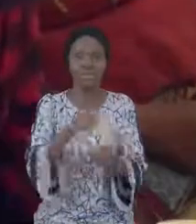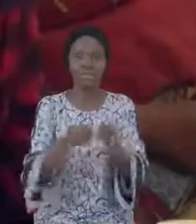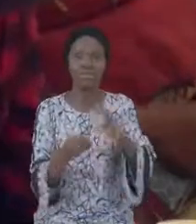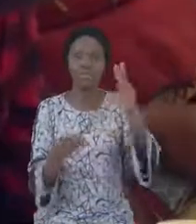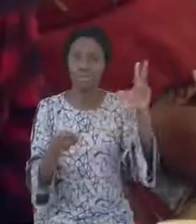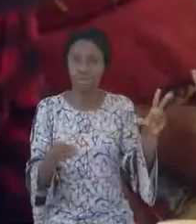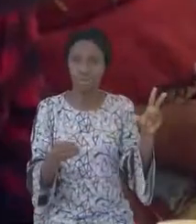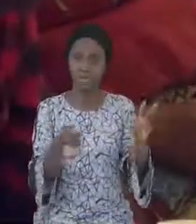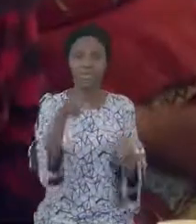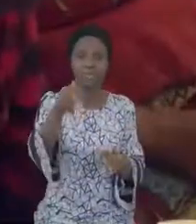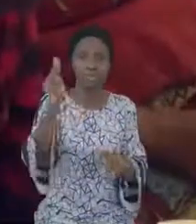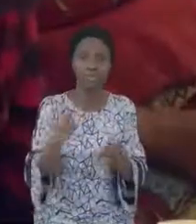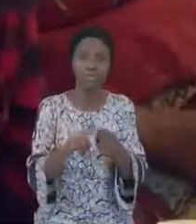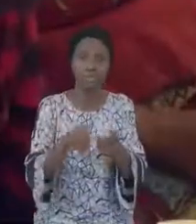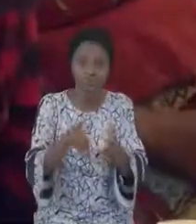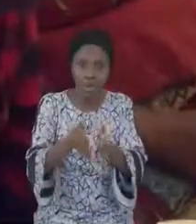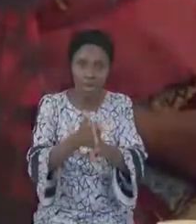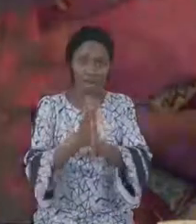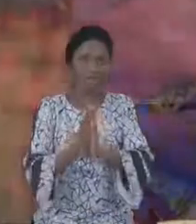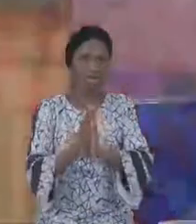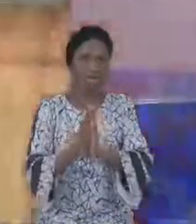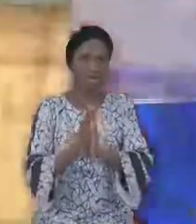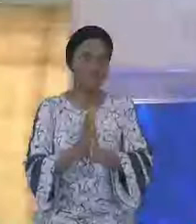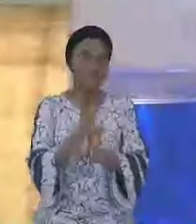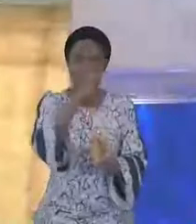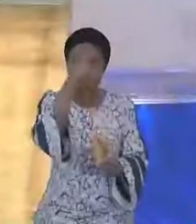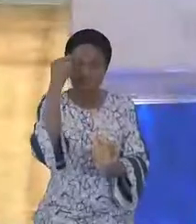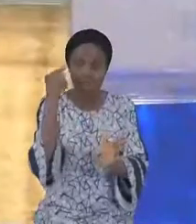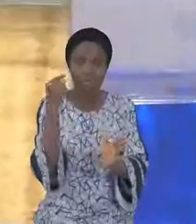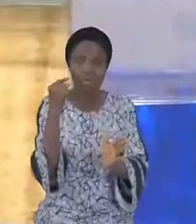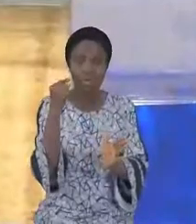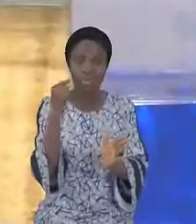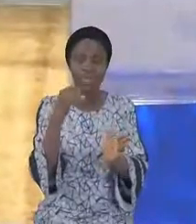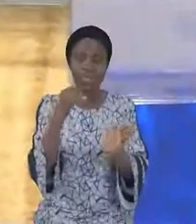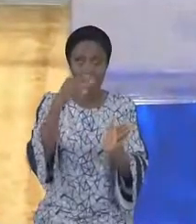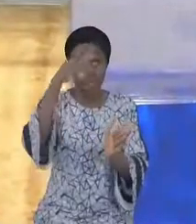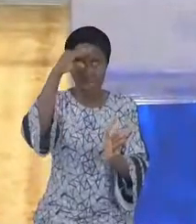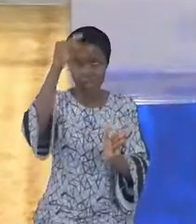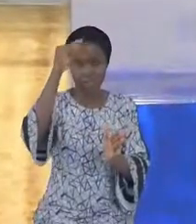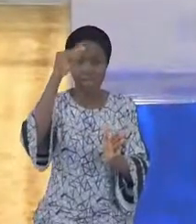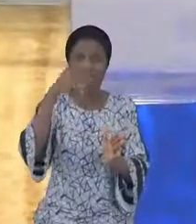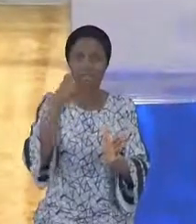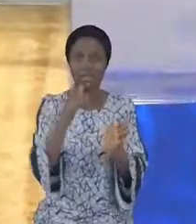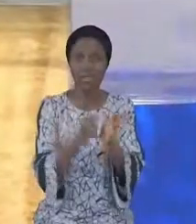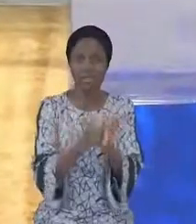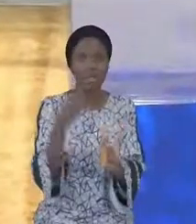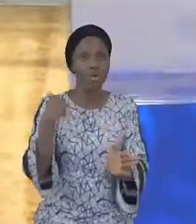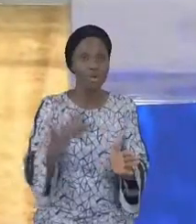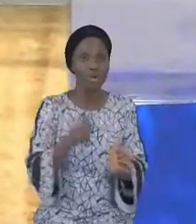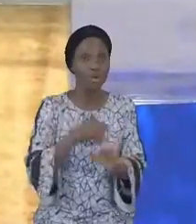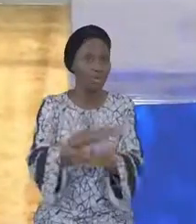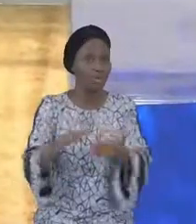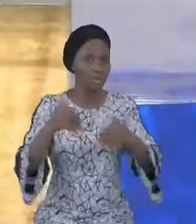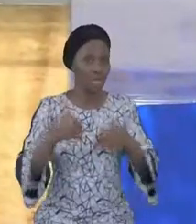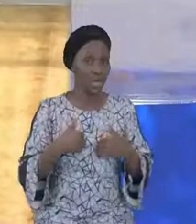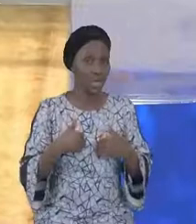Vous serez meilleur qu'aujourd'hui. Alors, on doit aspirer et aller en haut. Il a dit, vous n'avez pas parce que